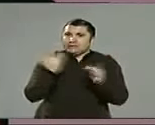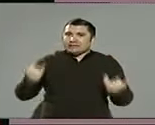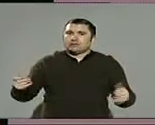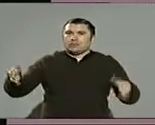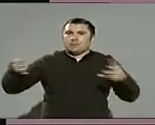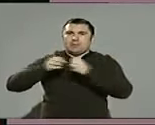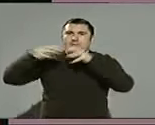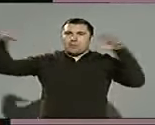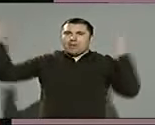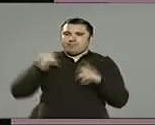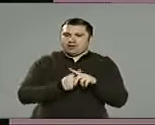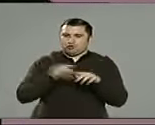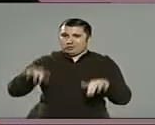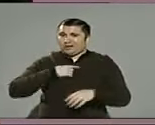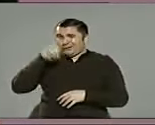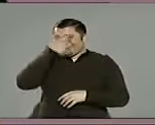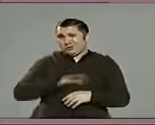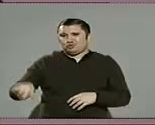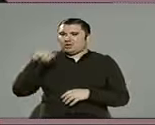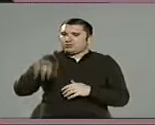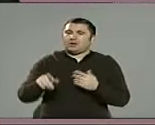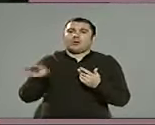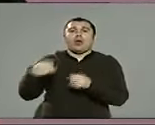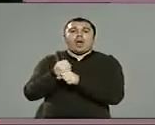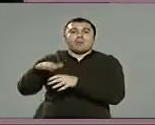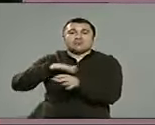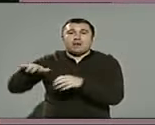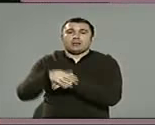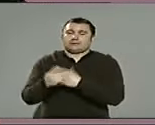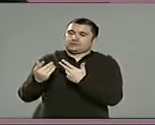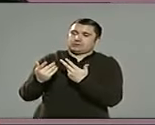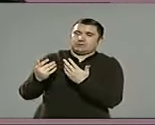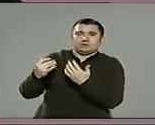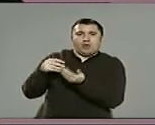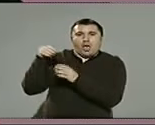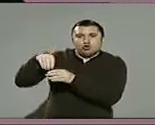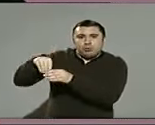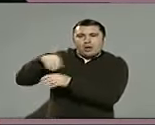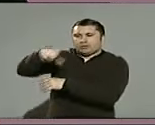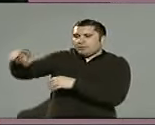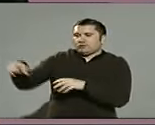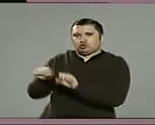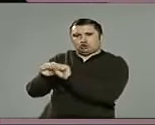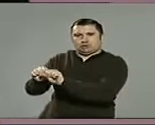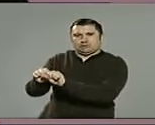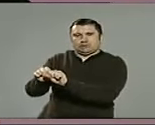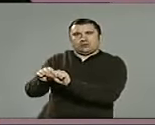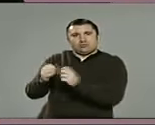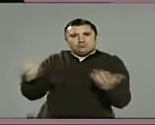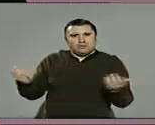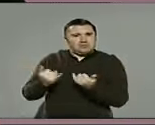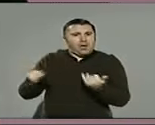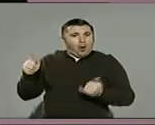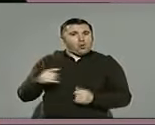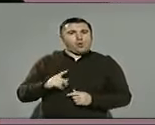machen müssen, auch in Deutschland, um Arbeitsplätze und das Ersparte der Menschen zu schützen, das ist auch eine moralische Frage